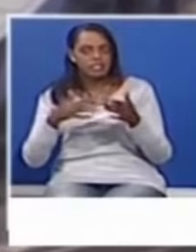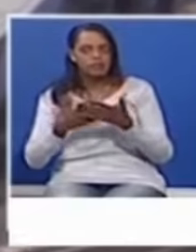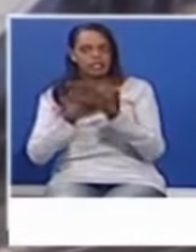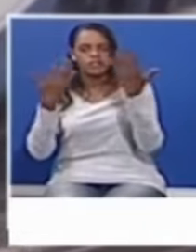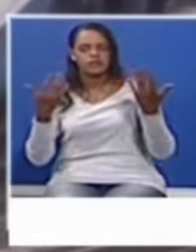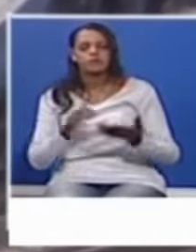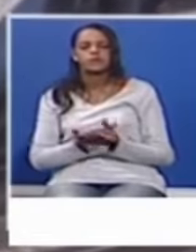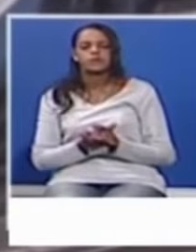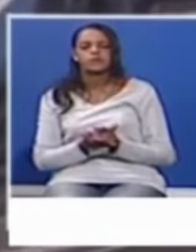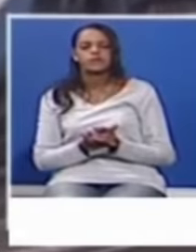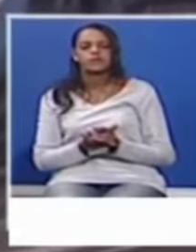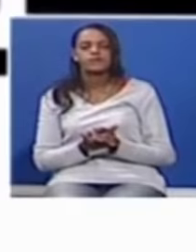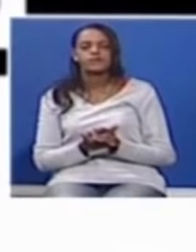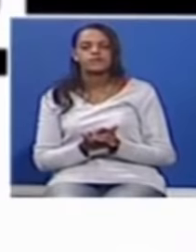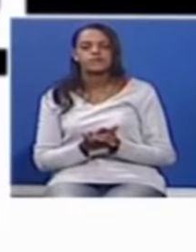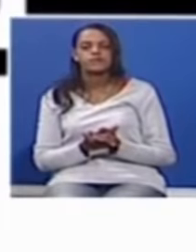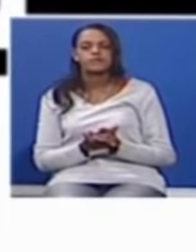الزكاريوم